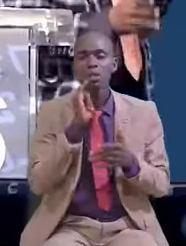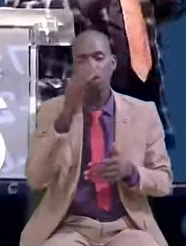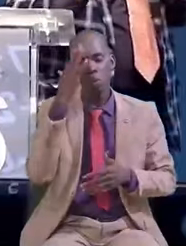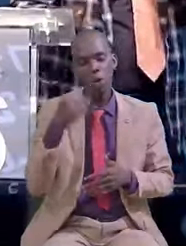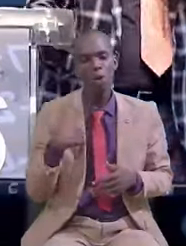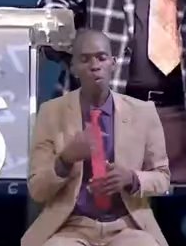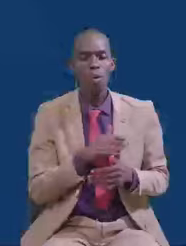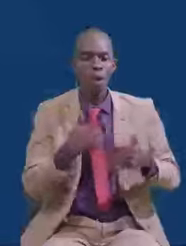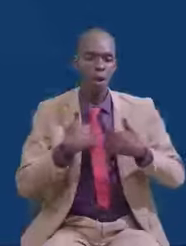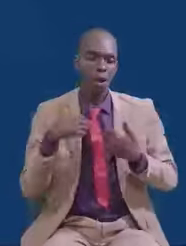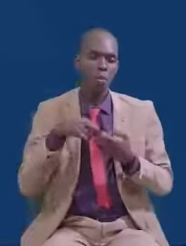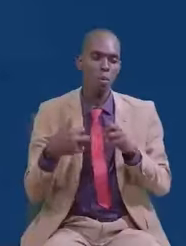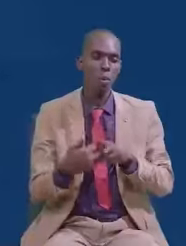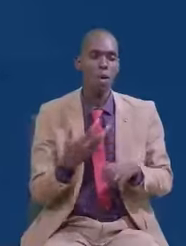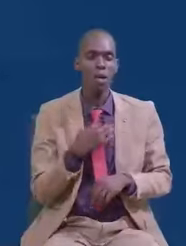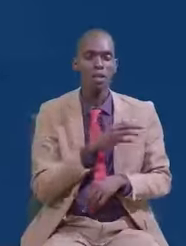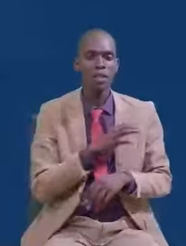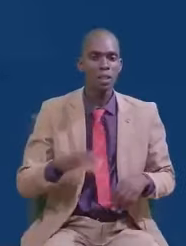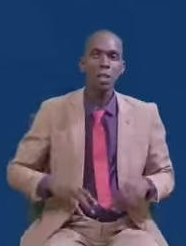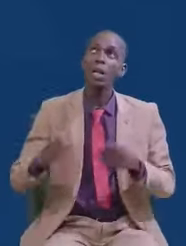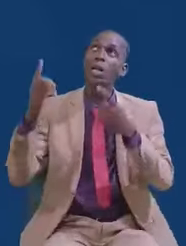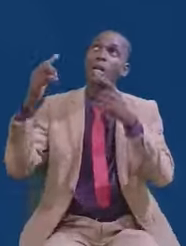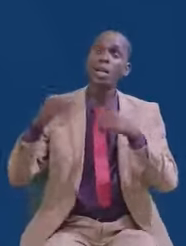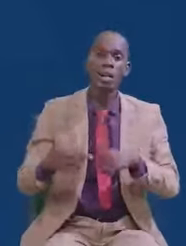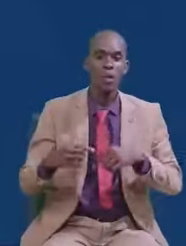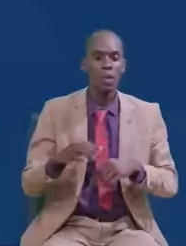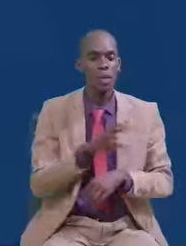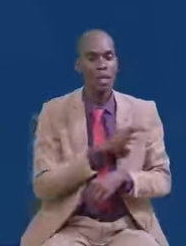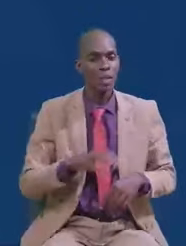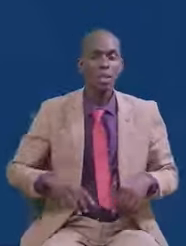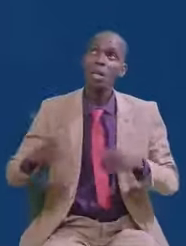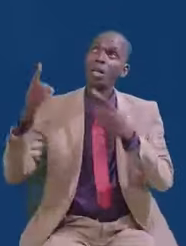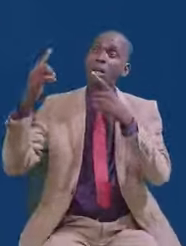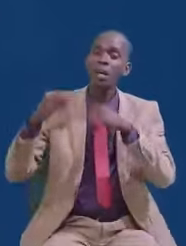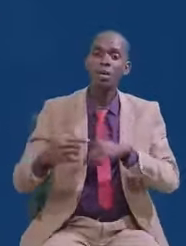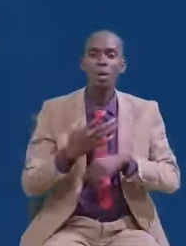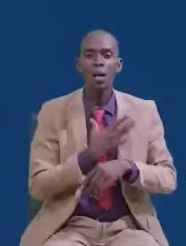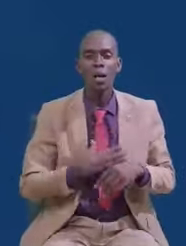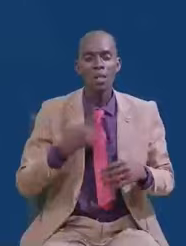venu. Christ est venu.